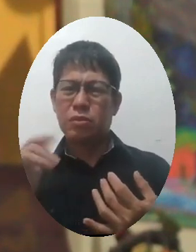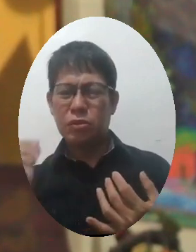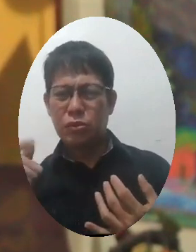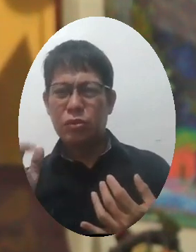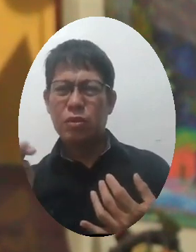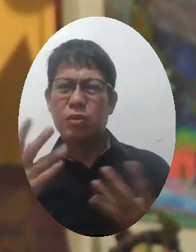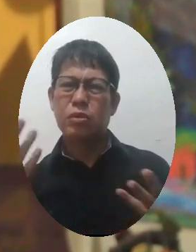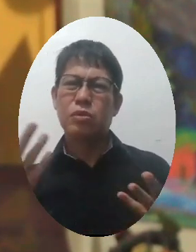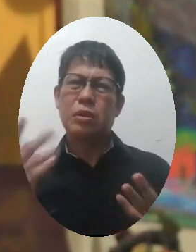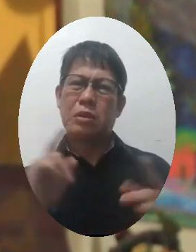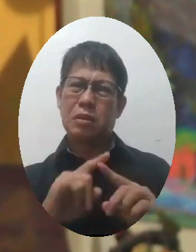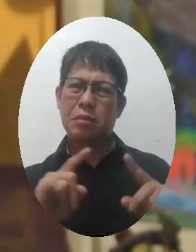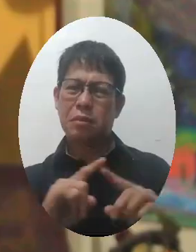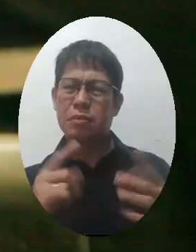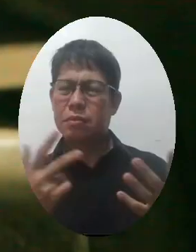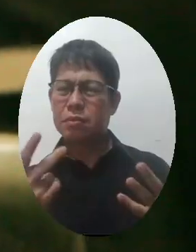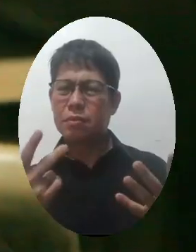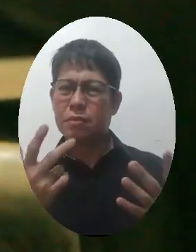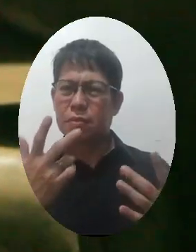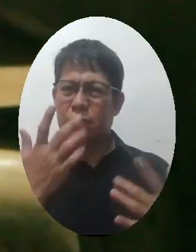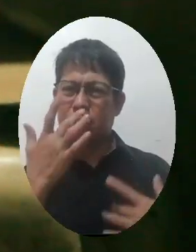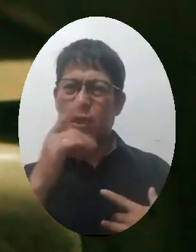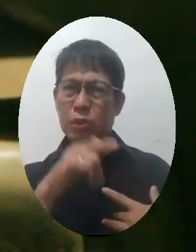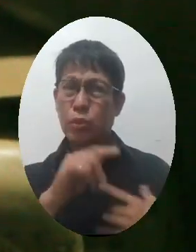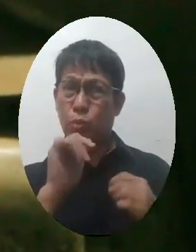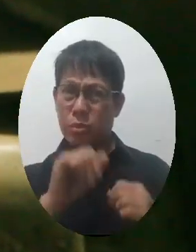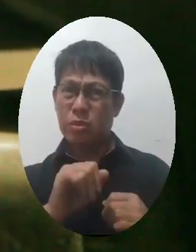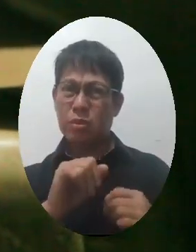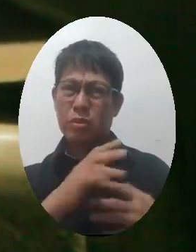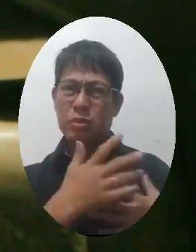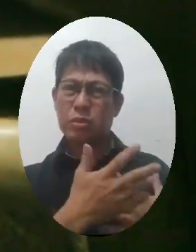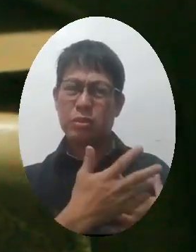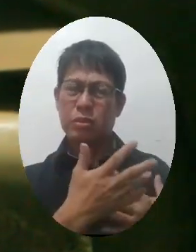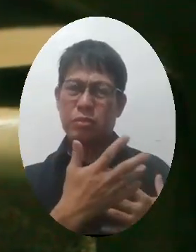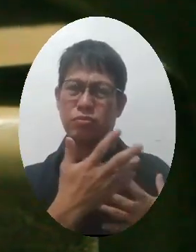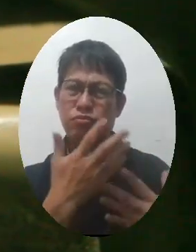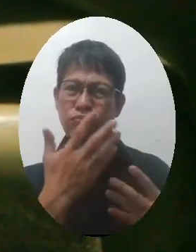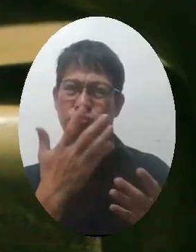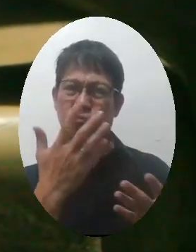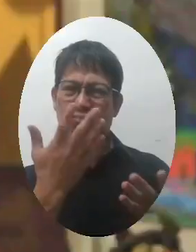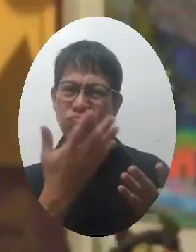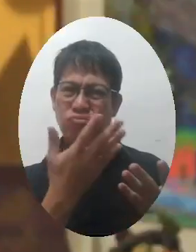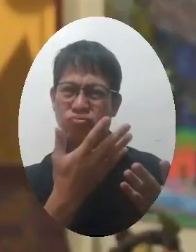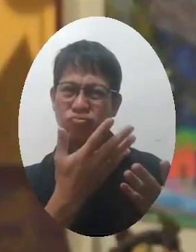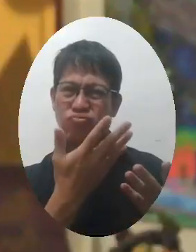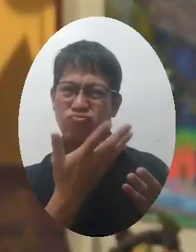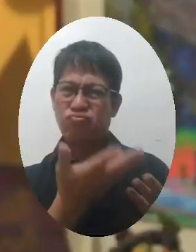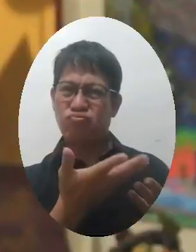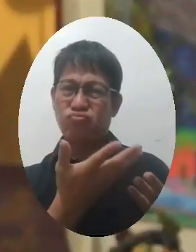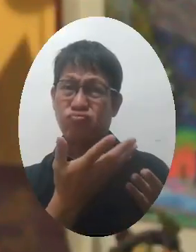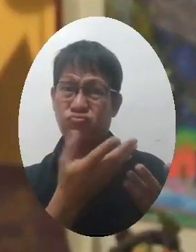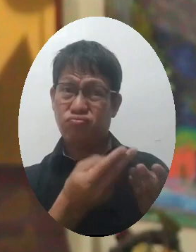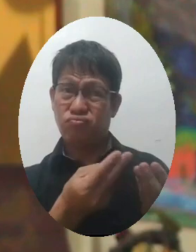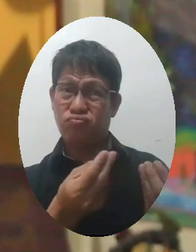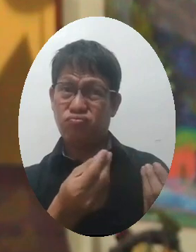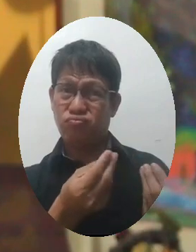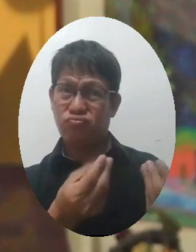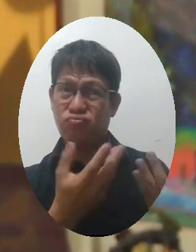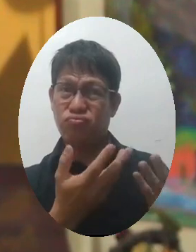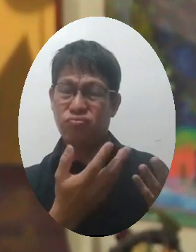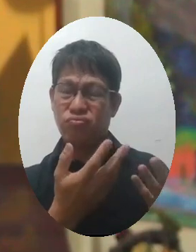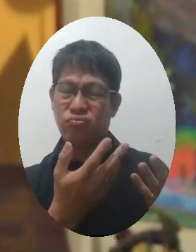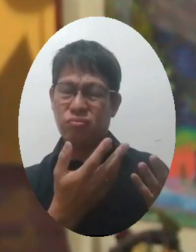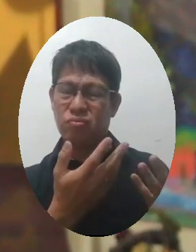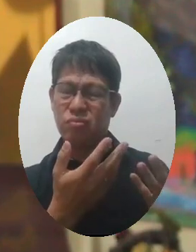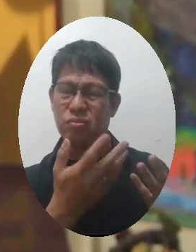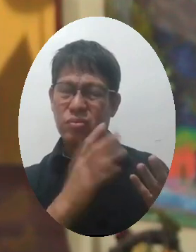Guillain-Barré. Ngunit may mga nakakatulong sa pagpapaalis ng sintomas o pagpapabagal